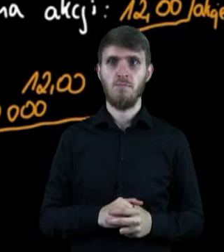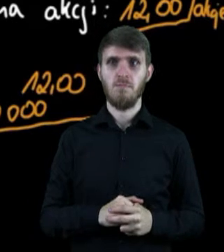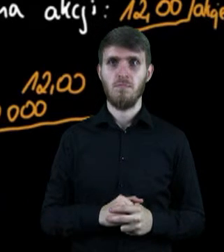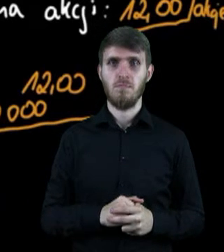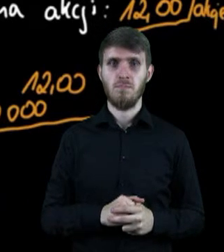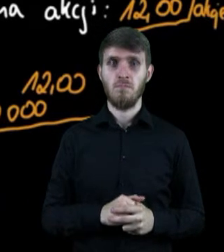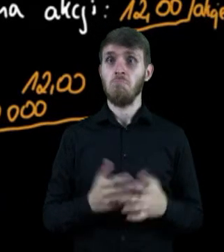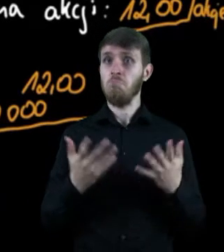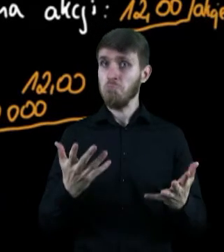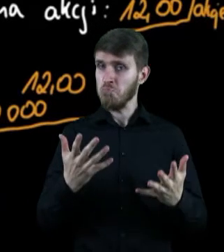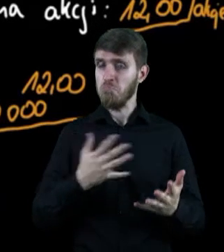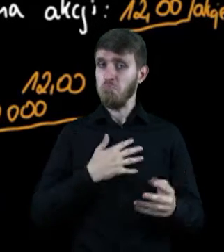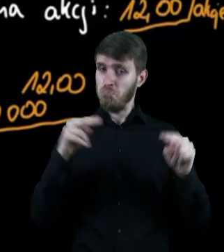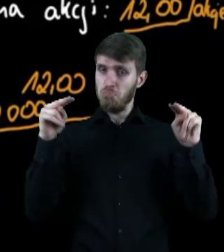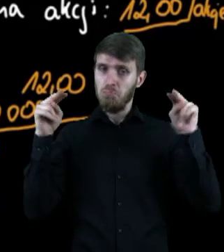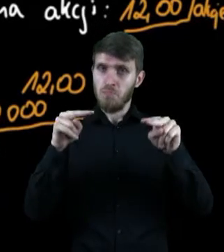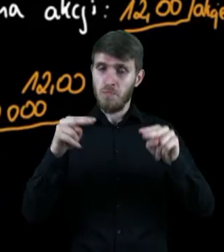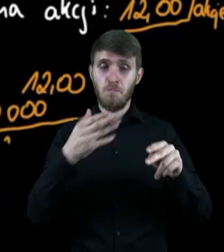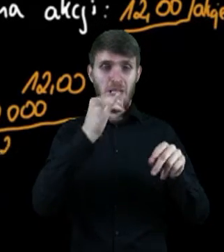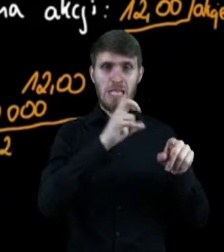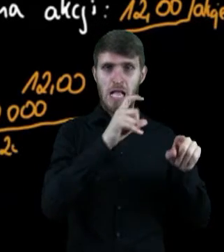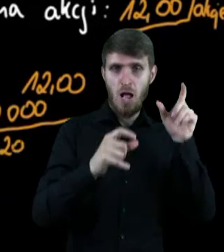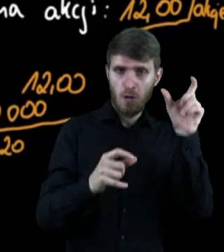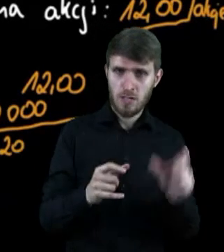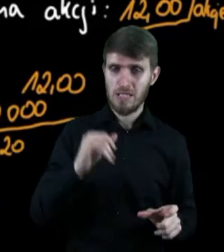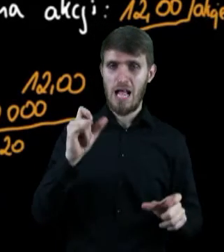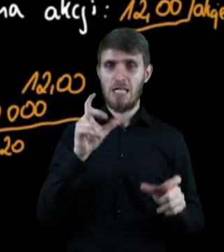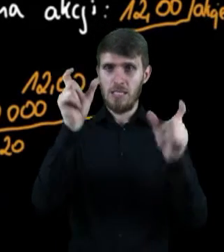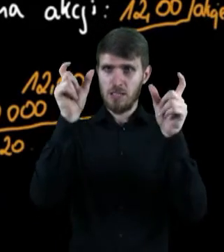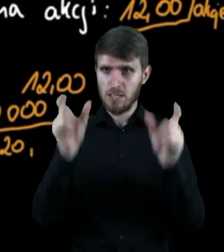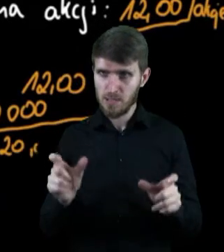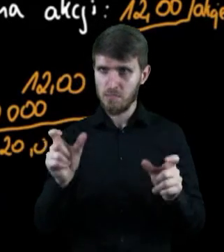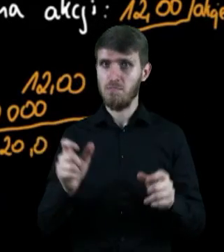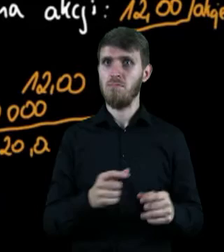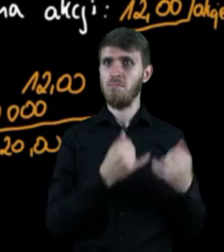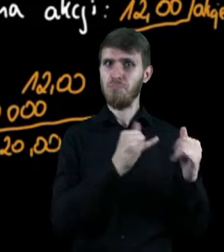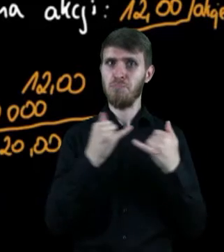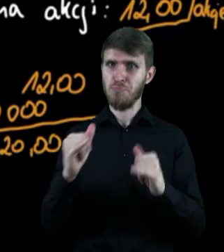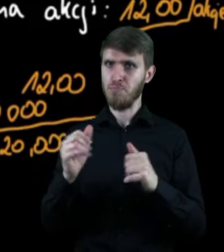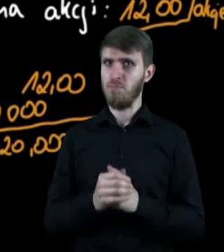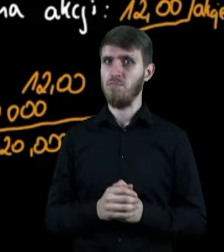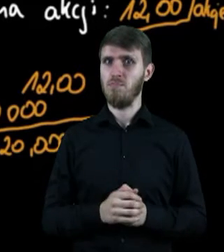Mnożąc obie wielkości otrzymujemy 120 tysięcy